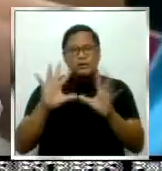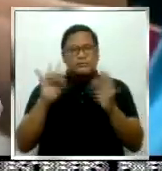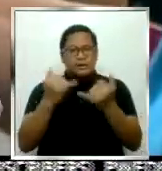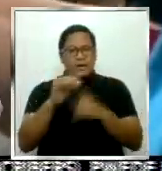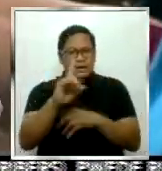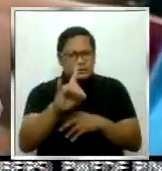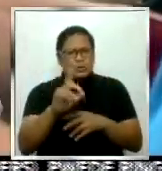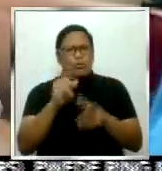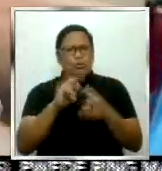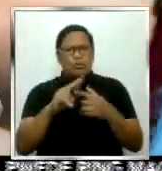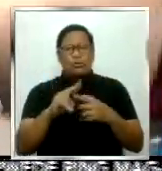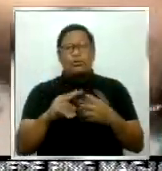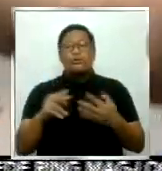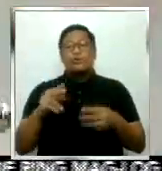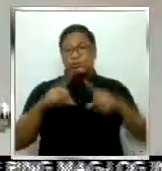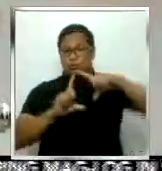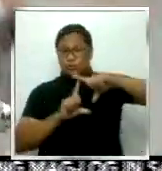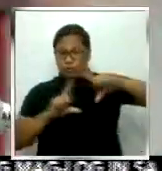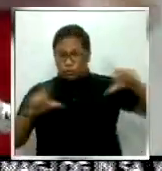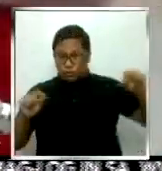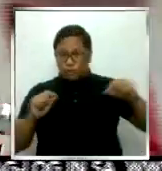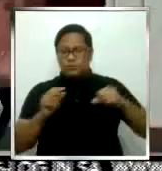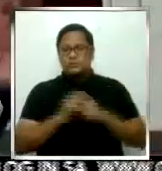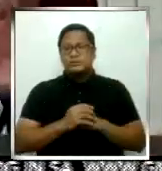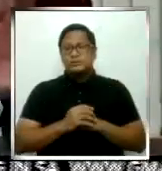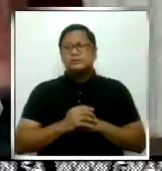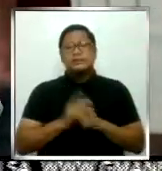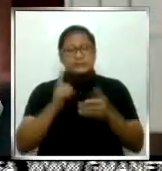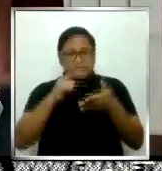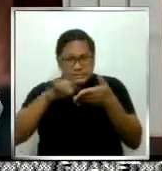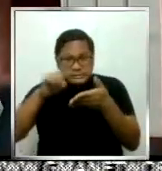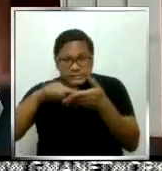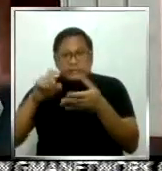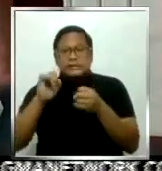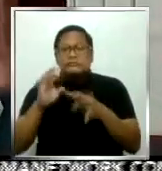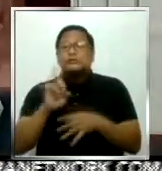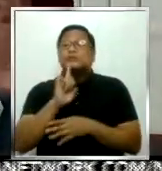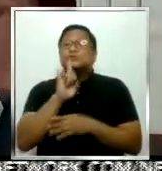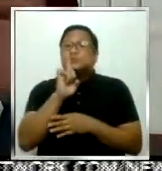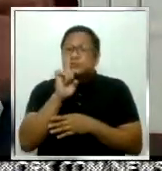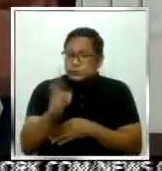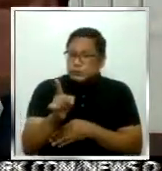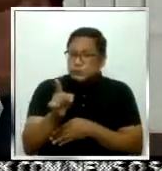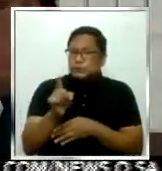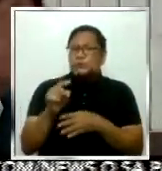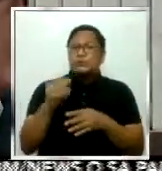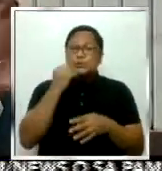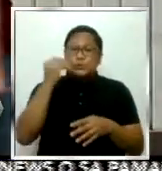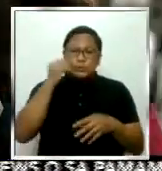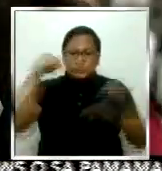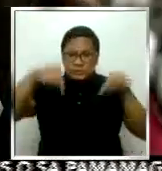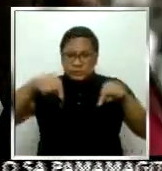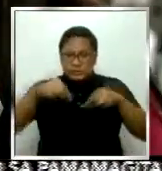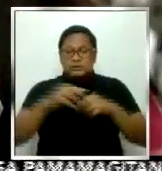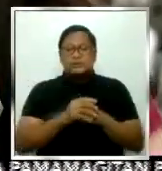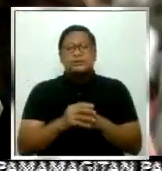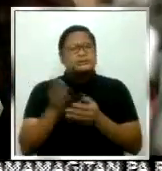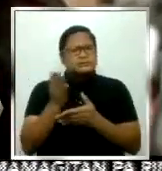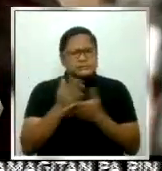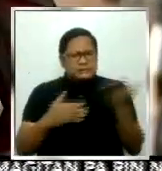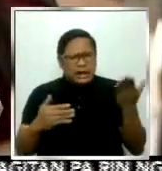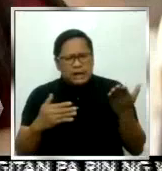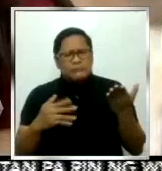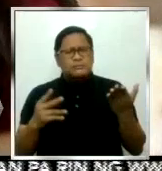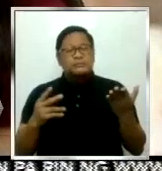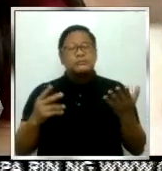mga papasok na tao para masigurong dito sila nakatira. Kanina, may mga residenteng lumabas dahil bibili na raw ng supplies. Magulat ako mga kapitbahay